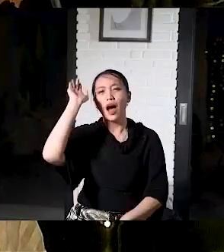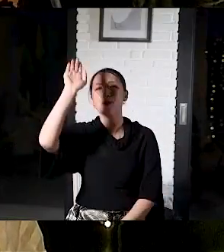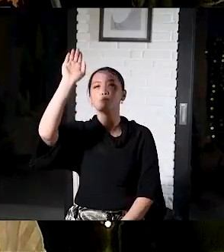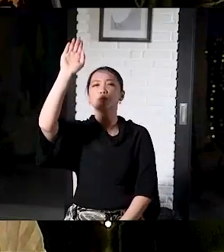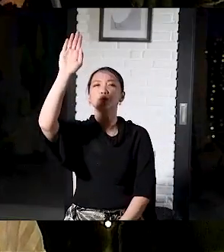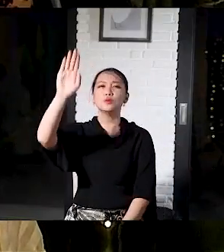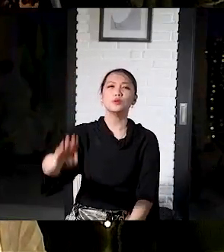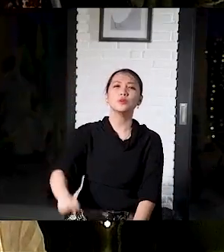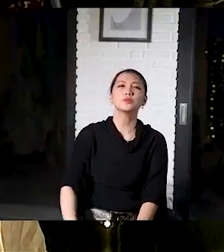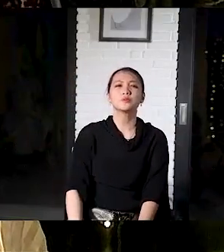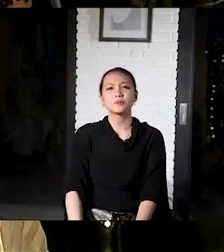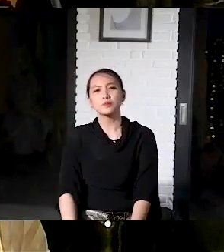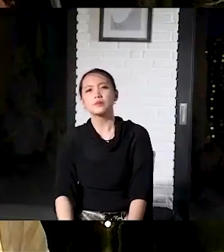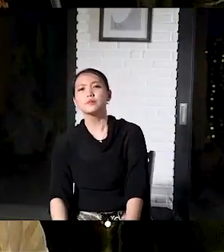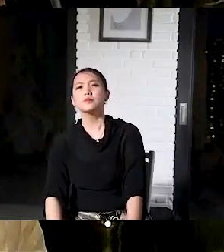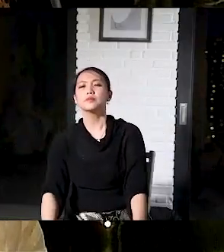menyembahmu，